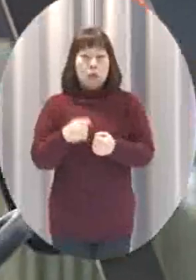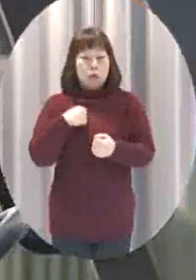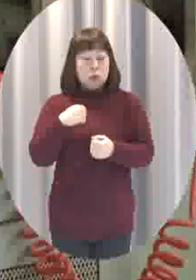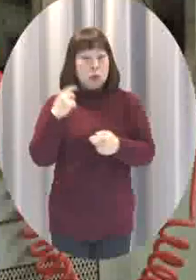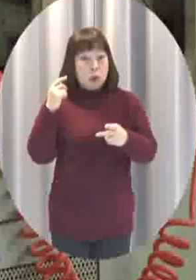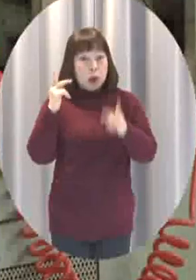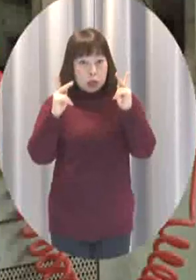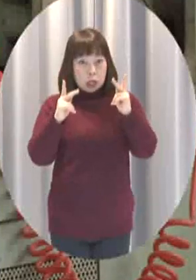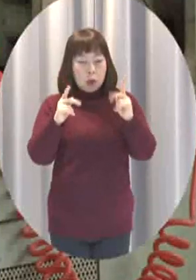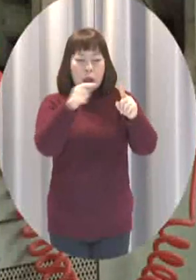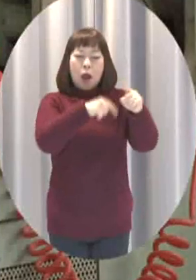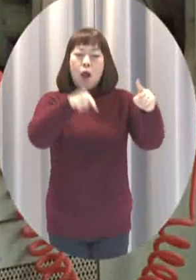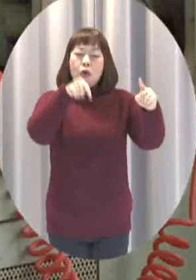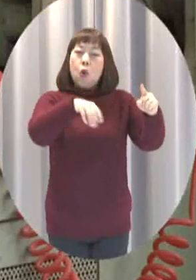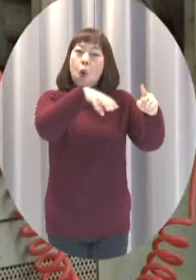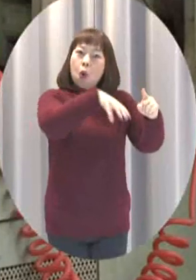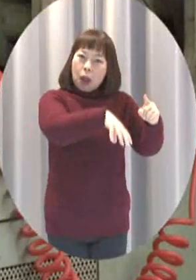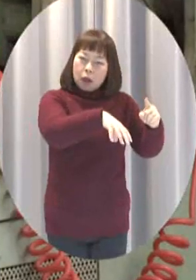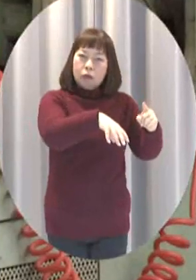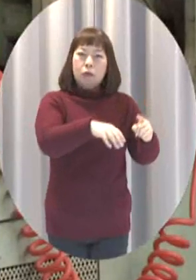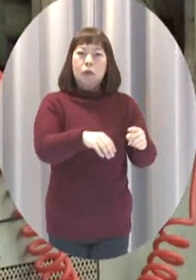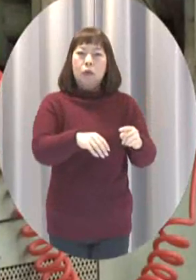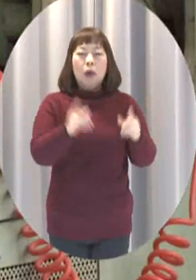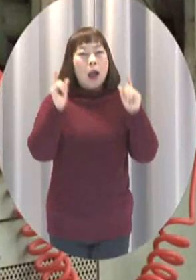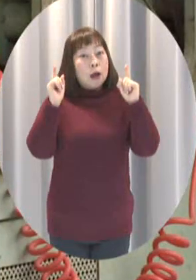材、また遊具等として